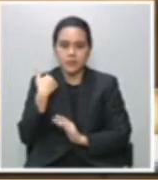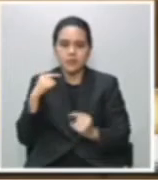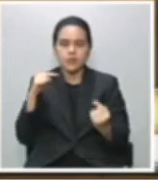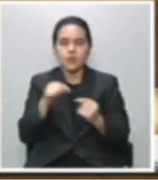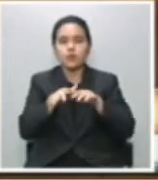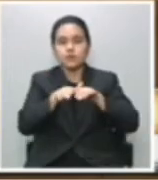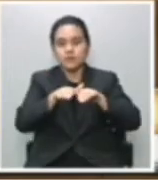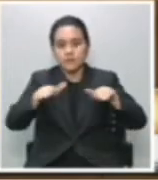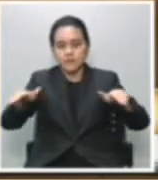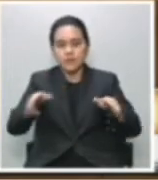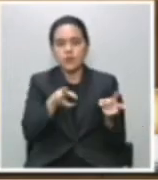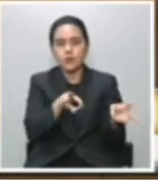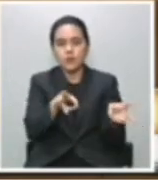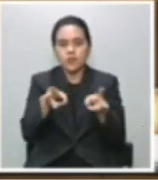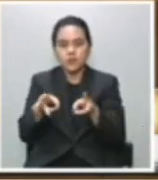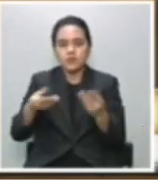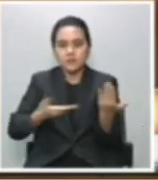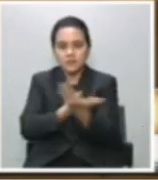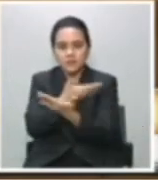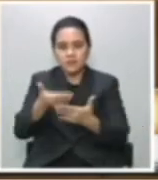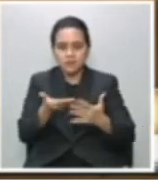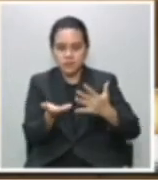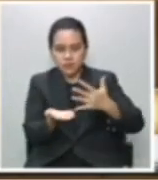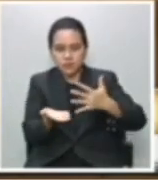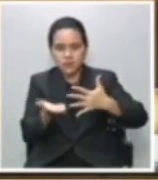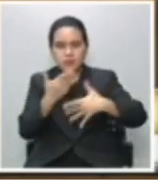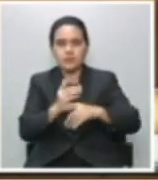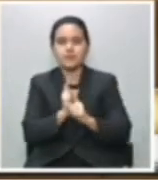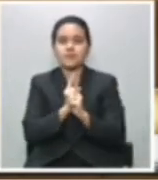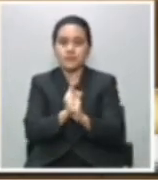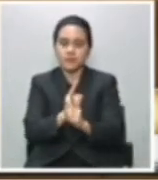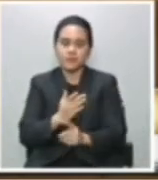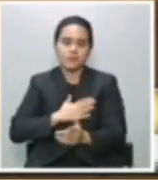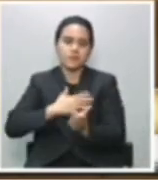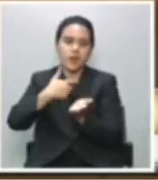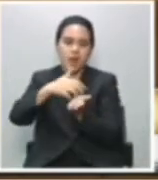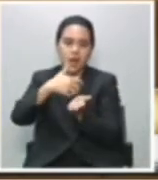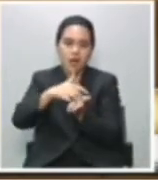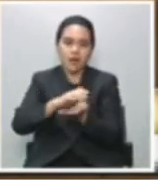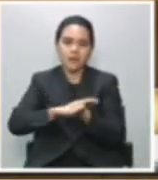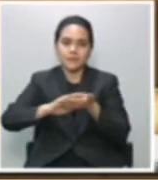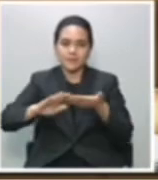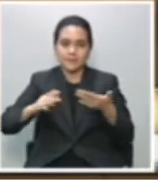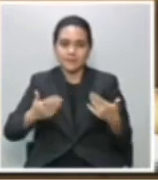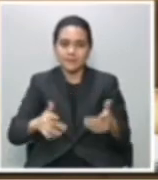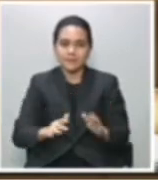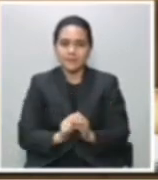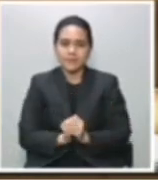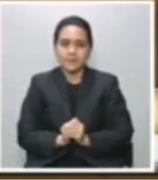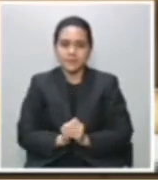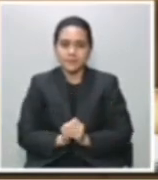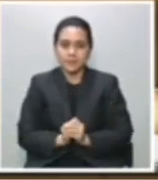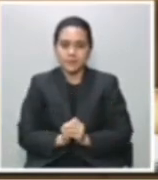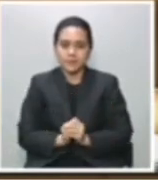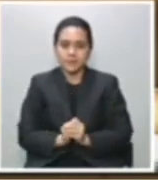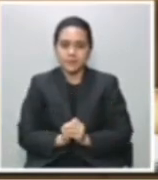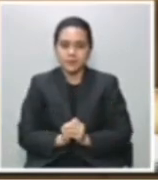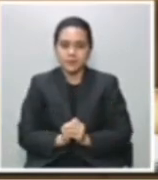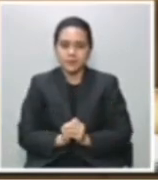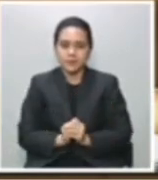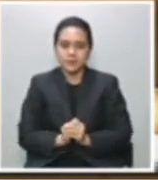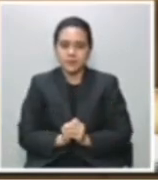พิจารณาตามลำดับที่ผมได้เรียนแล้วนะครับเมื่อขึ้นมา